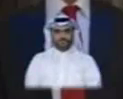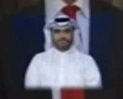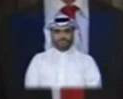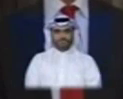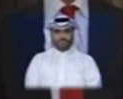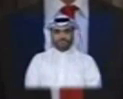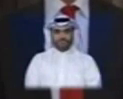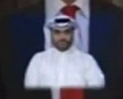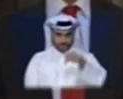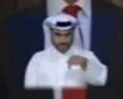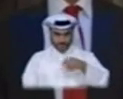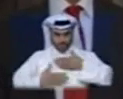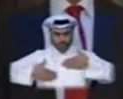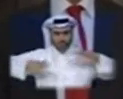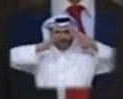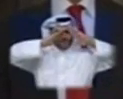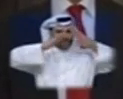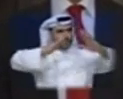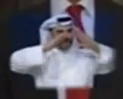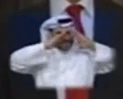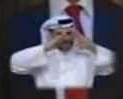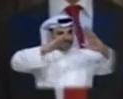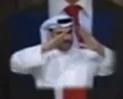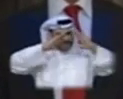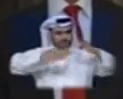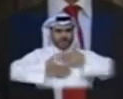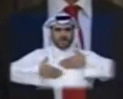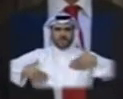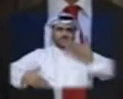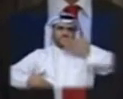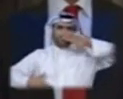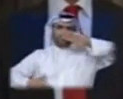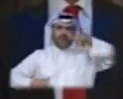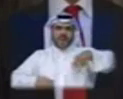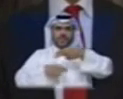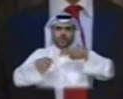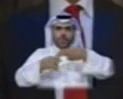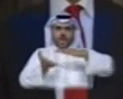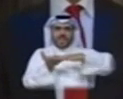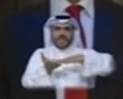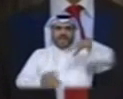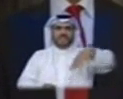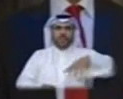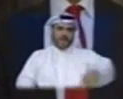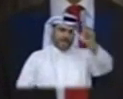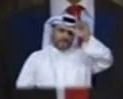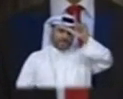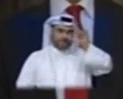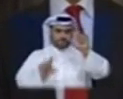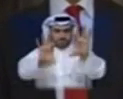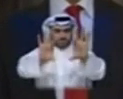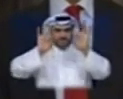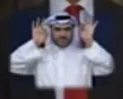شرفنا بكل هذه الحفاوة وكل هذا التقدير الذي حظينا به كدولة حصلت على تكريم